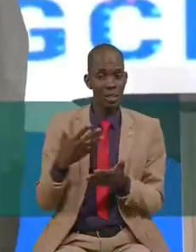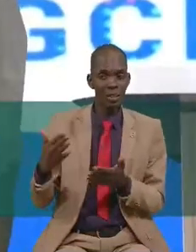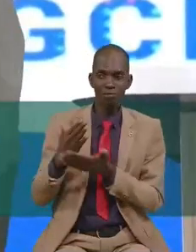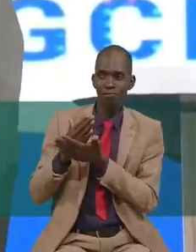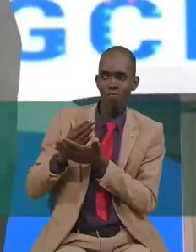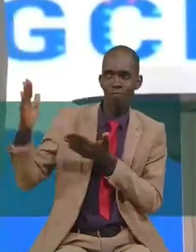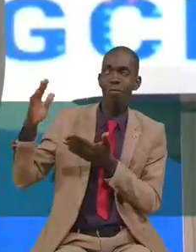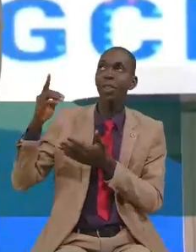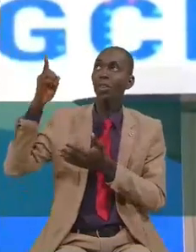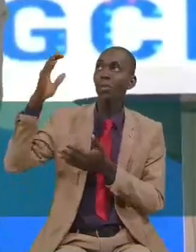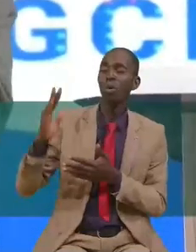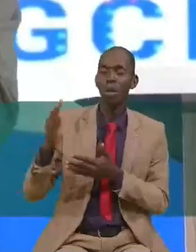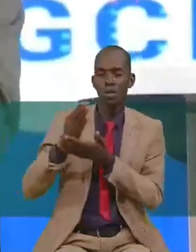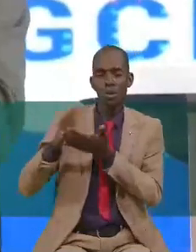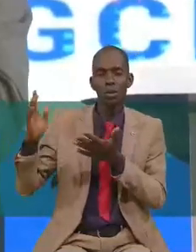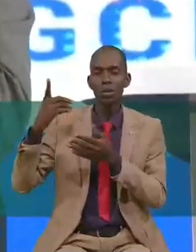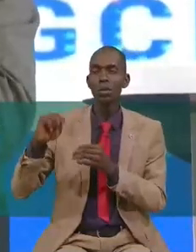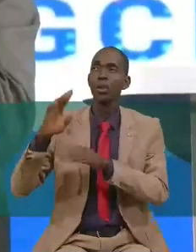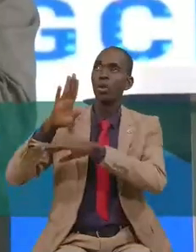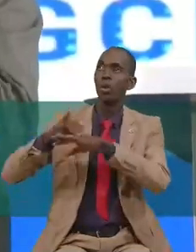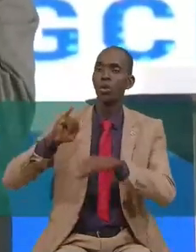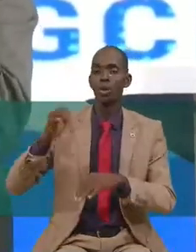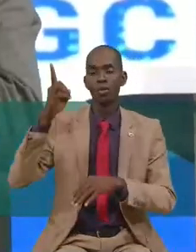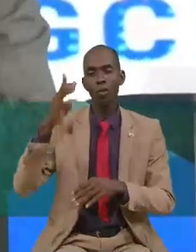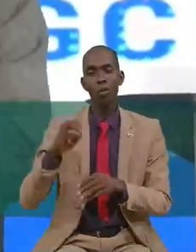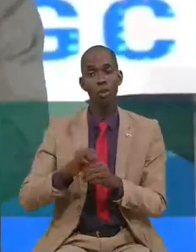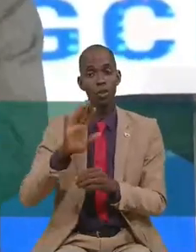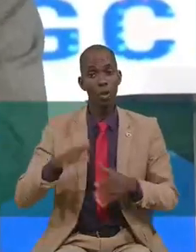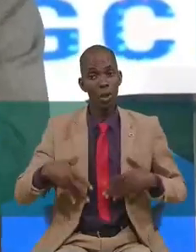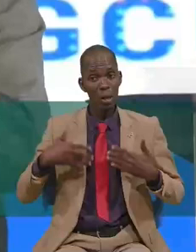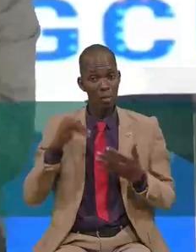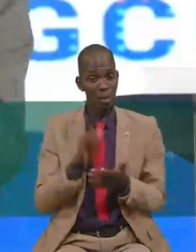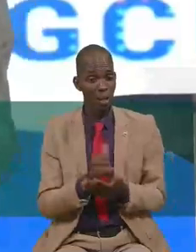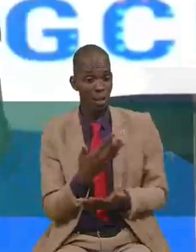de Dieu dans ta vie, c'est